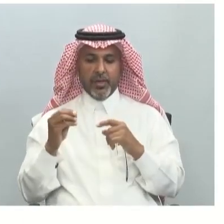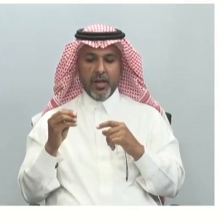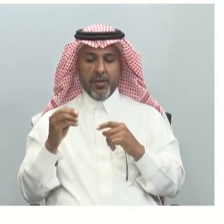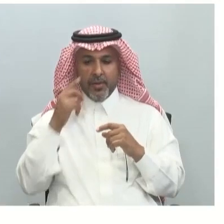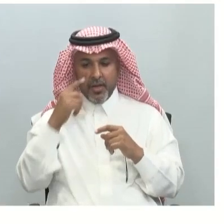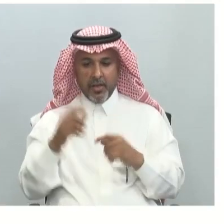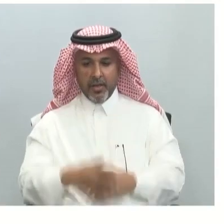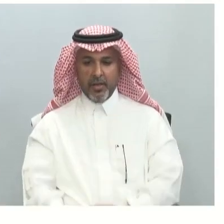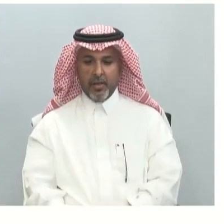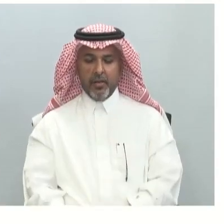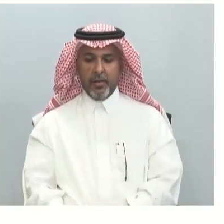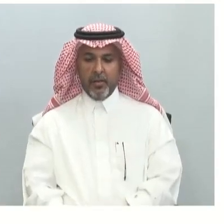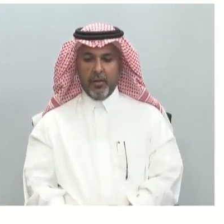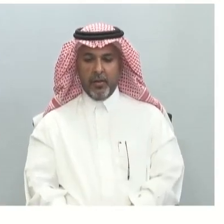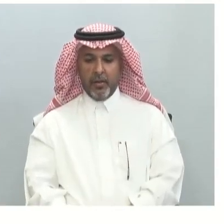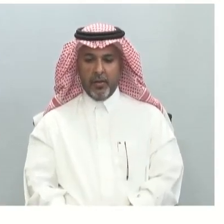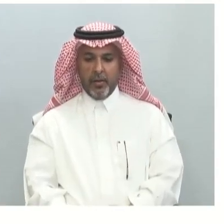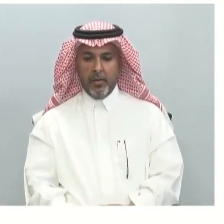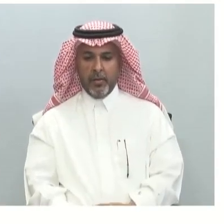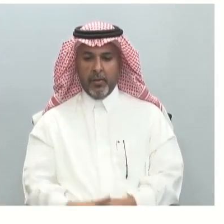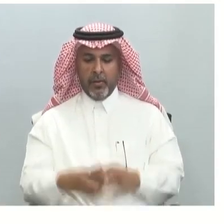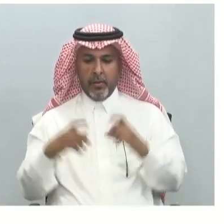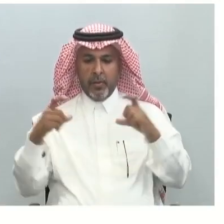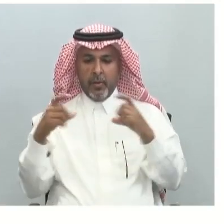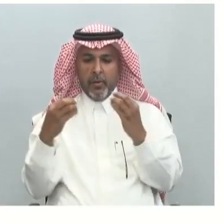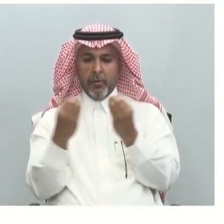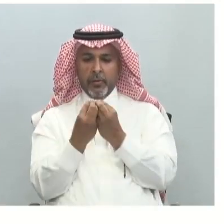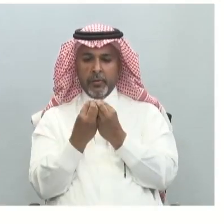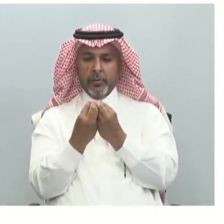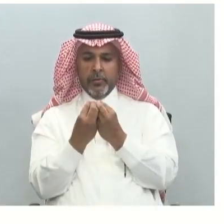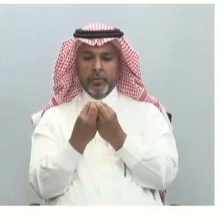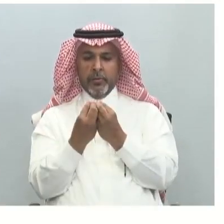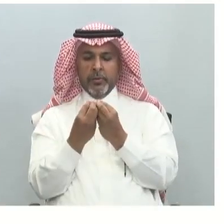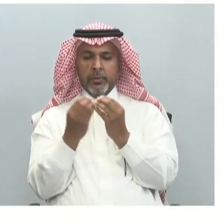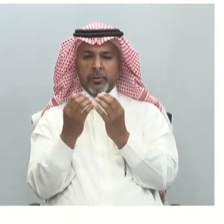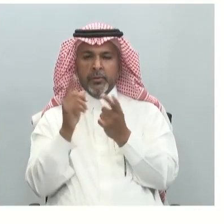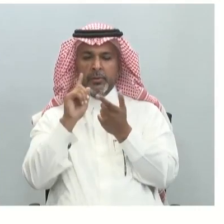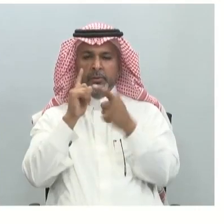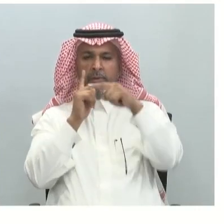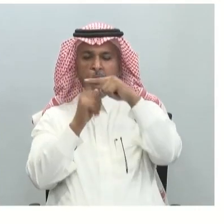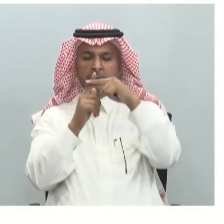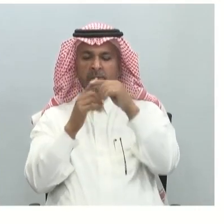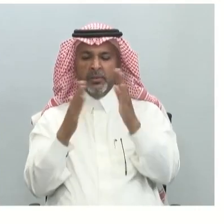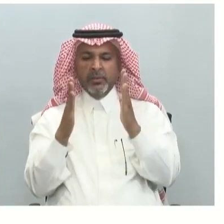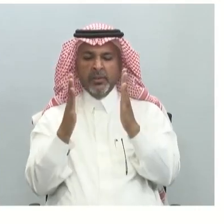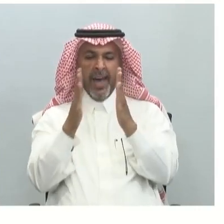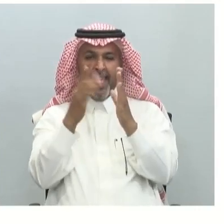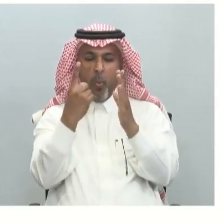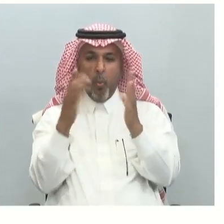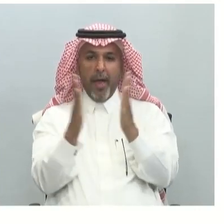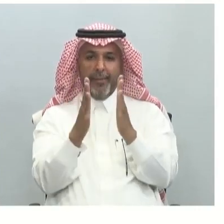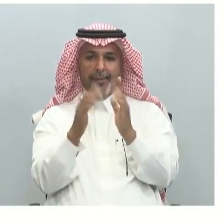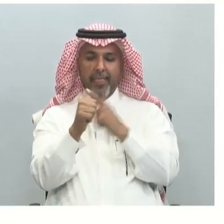اخذت كل الاعداد من ثلاثه الى وان وصلت الى الزائد هذه كلها تعتبر حد